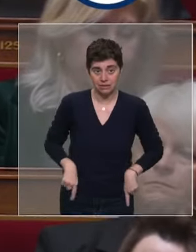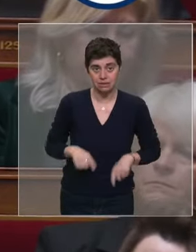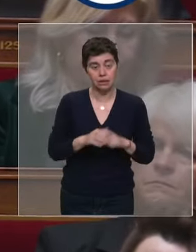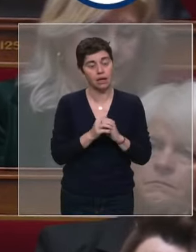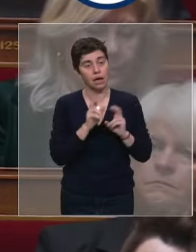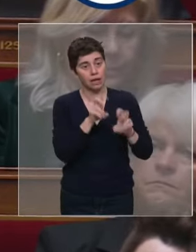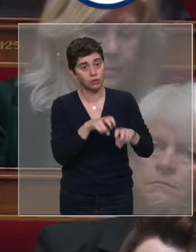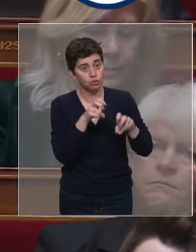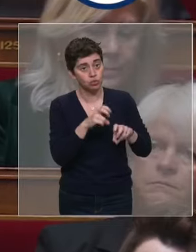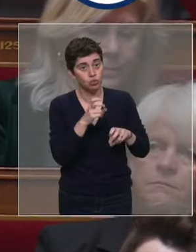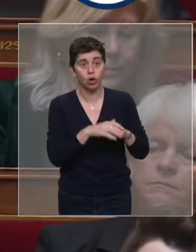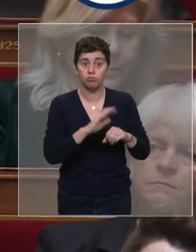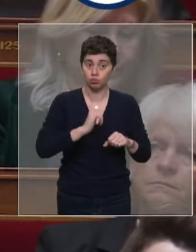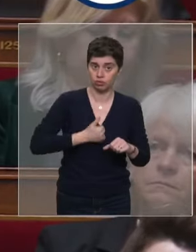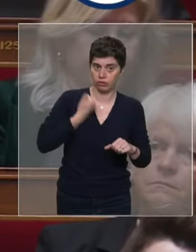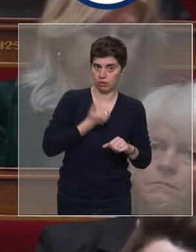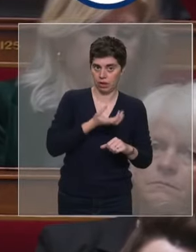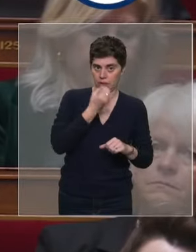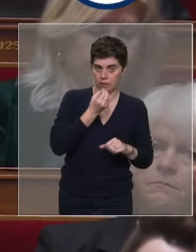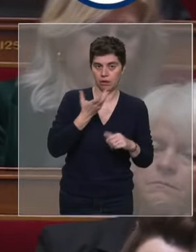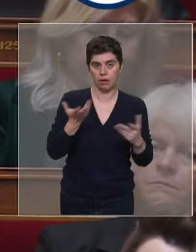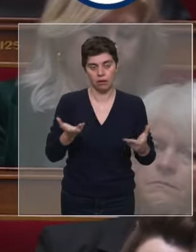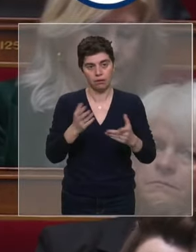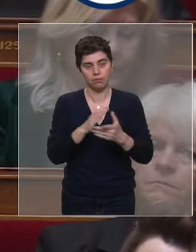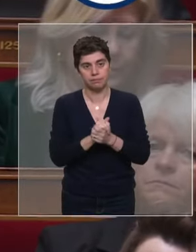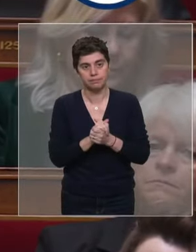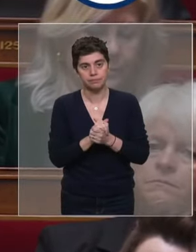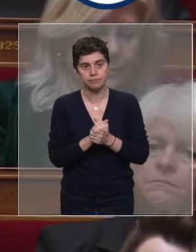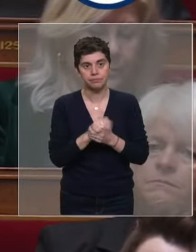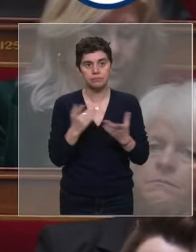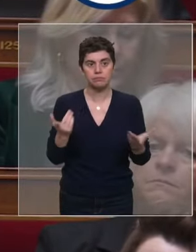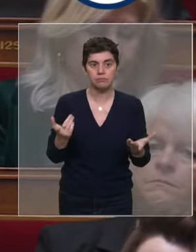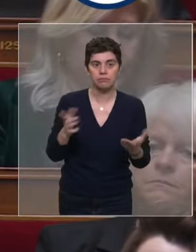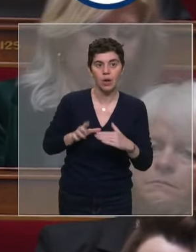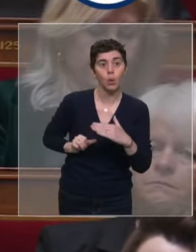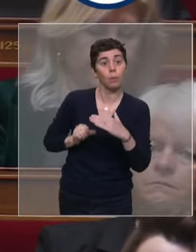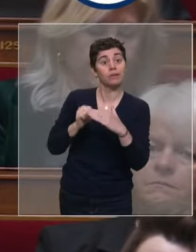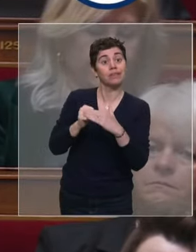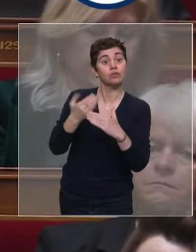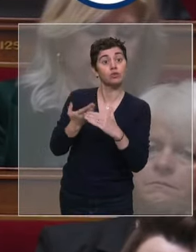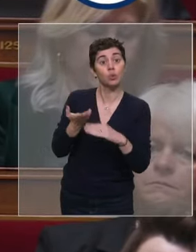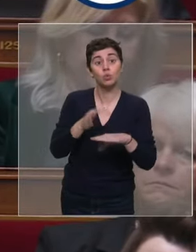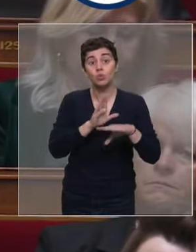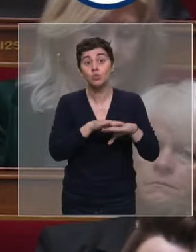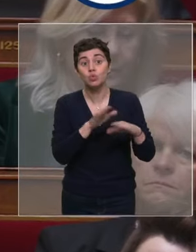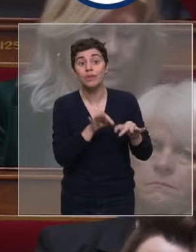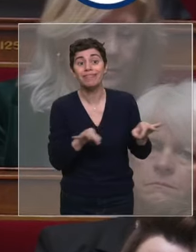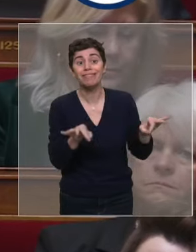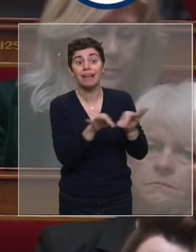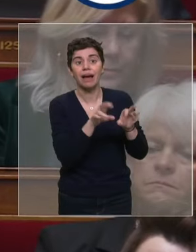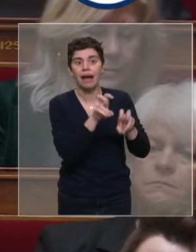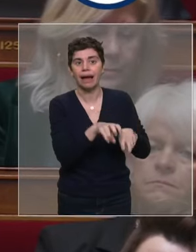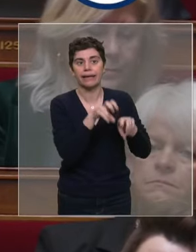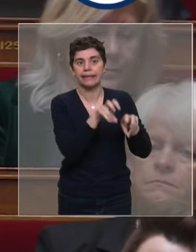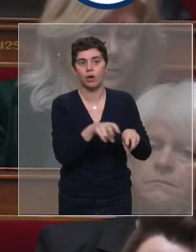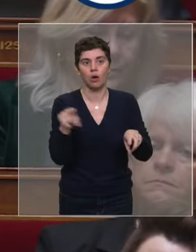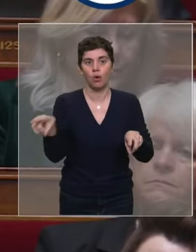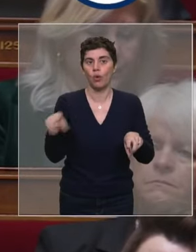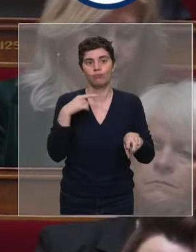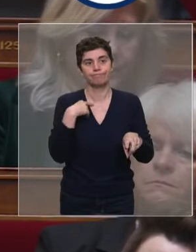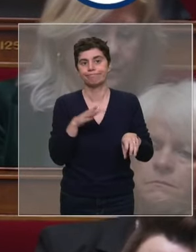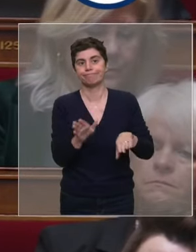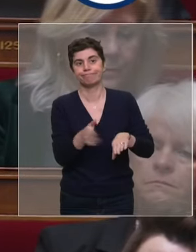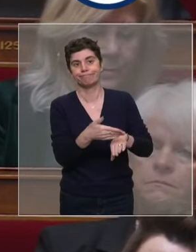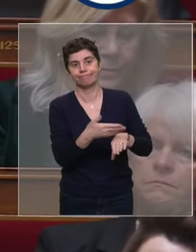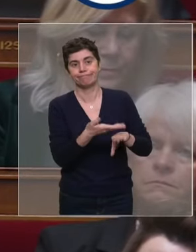alimentaire n'accorde qu'une faible plus-value environnementale aux compensations réalisées sur des terres agricoles. Aussi, Monsieur le ministre, face